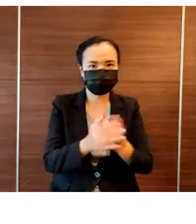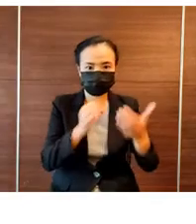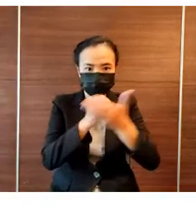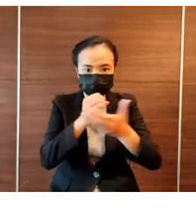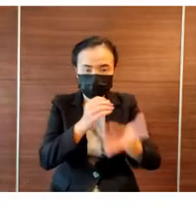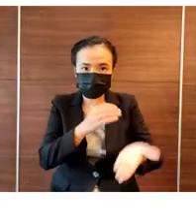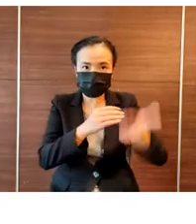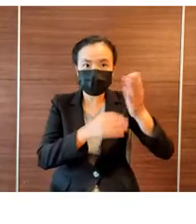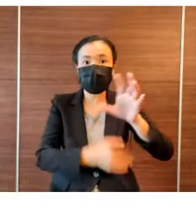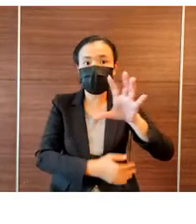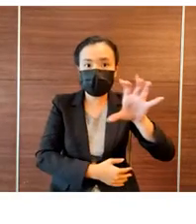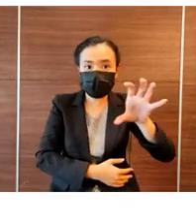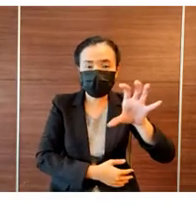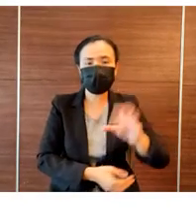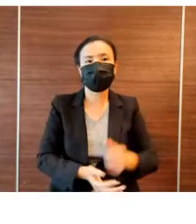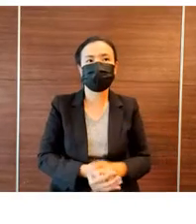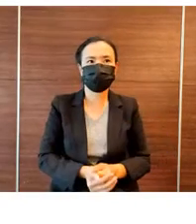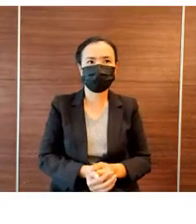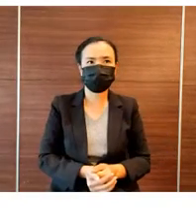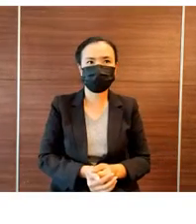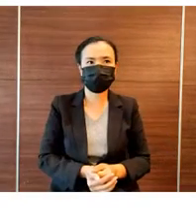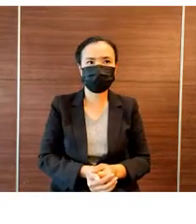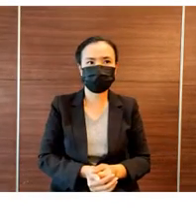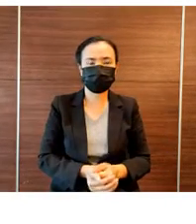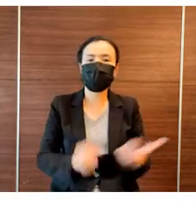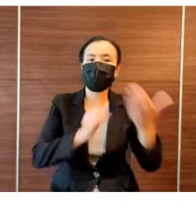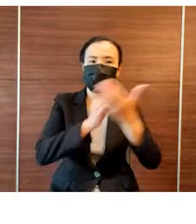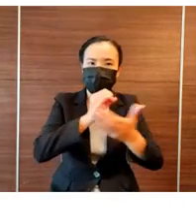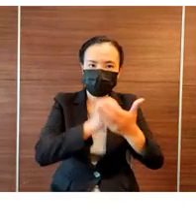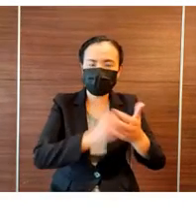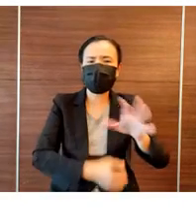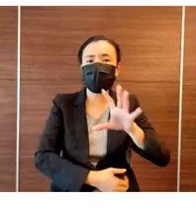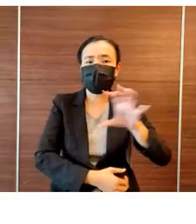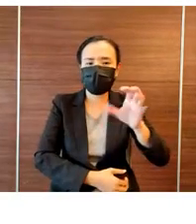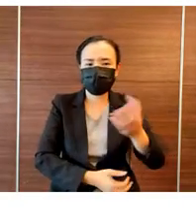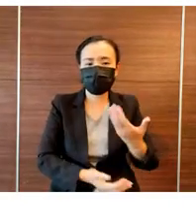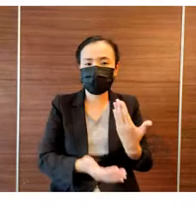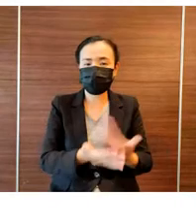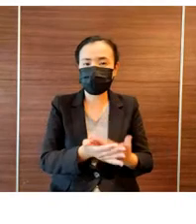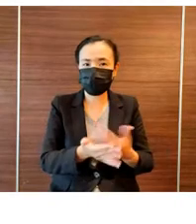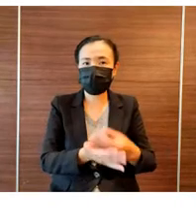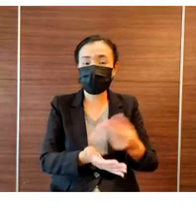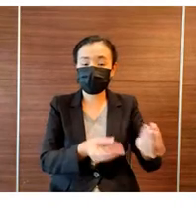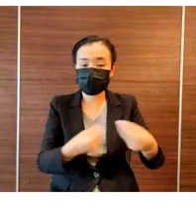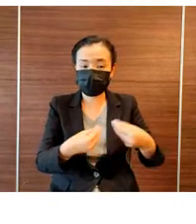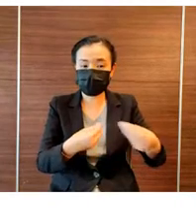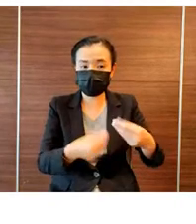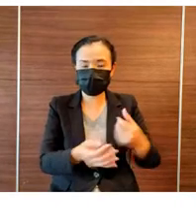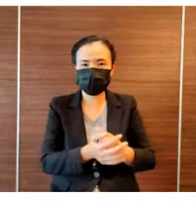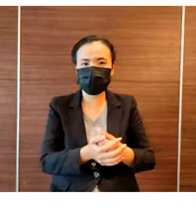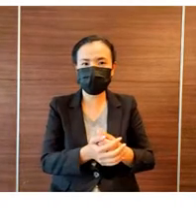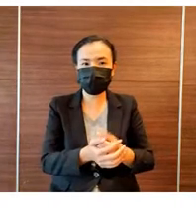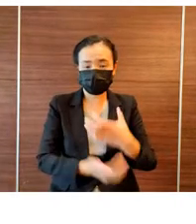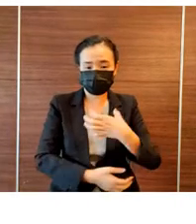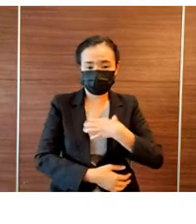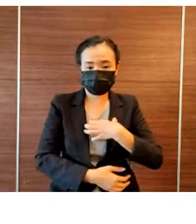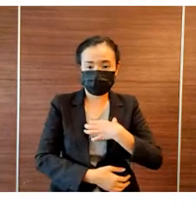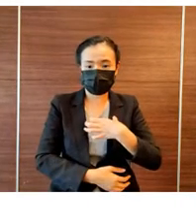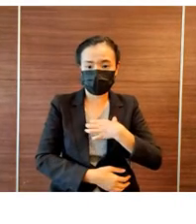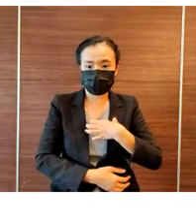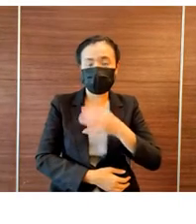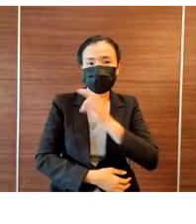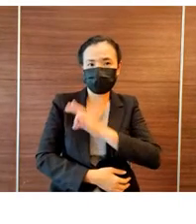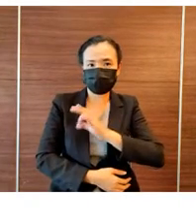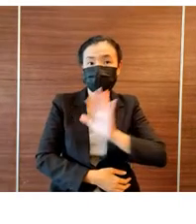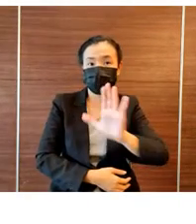ขยับเป็น500บาททันทีเนาะเขาก็ต้องใช้ยาทุกครั้งใช้เรื่อยๆแล้วพอใช้ไปปุ๊บเนี่ยยามันไปตอบโจทย์กับสิ่ง บางอย่างในความรู้สึ